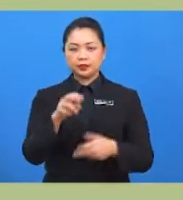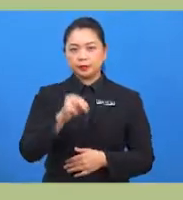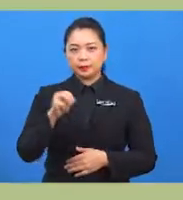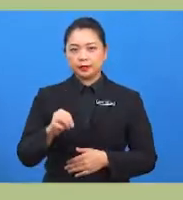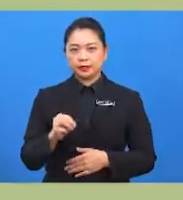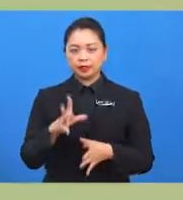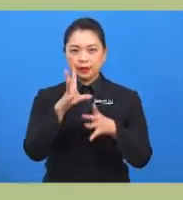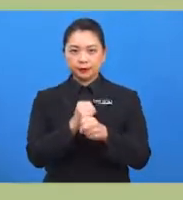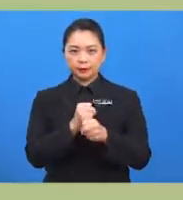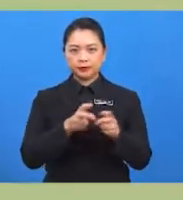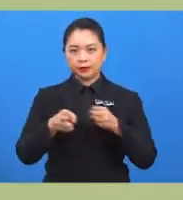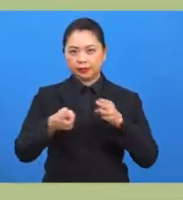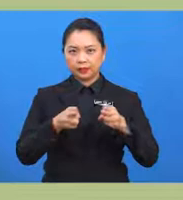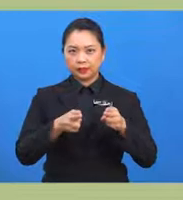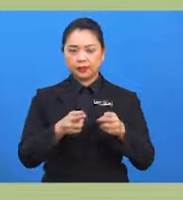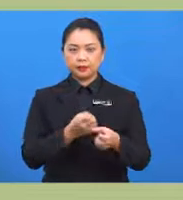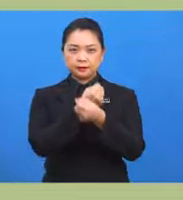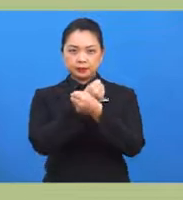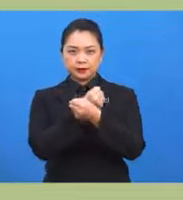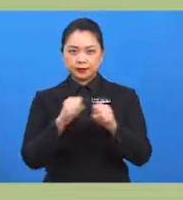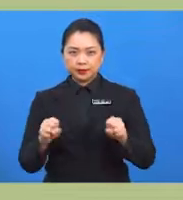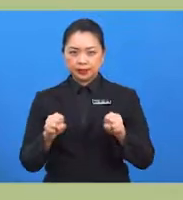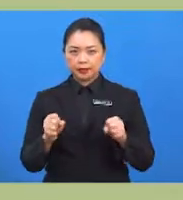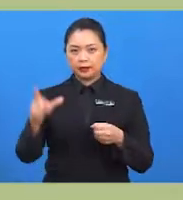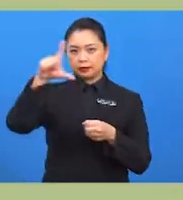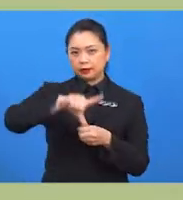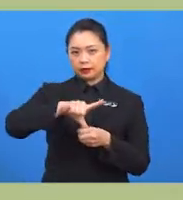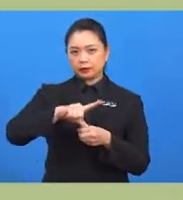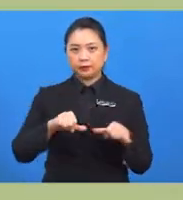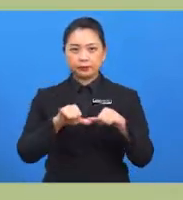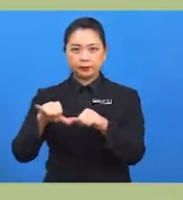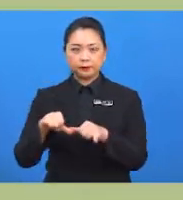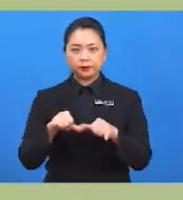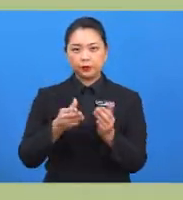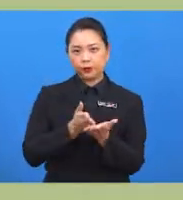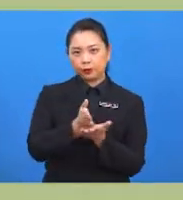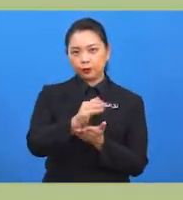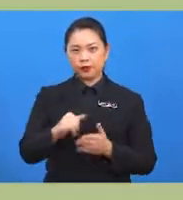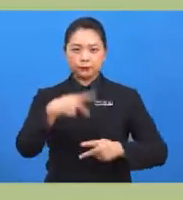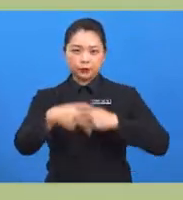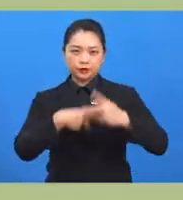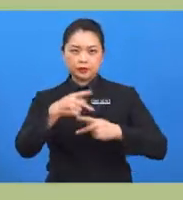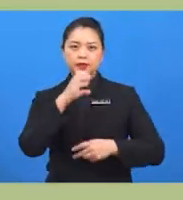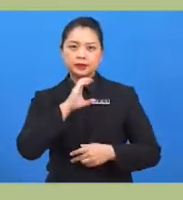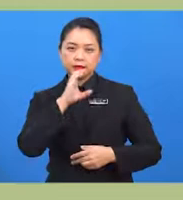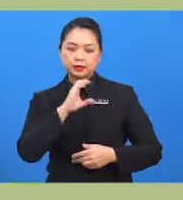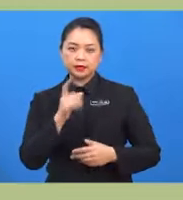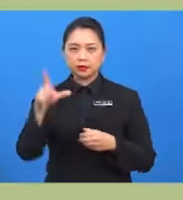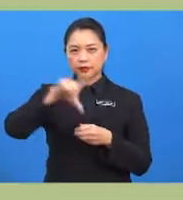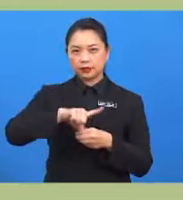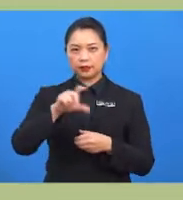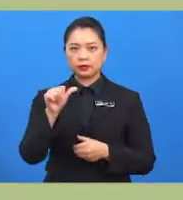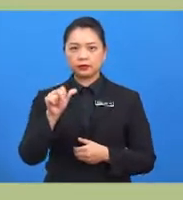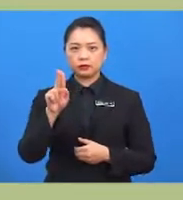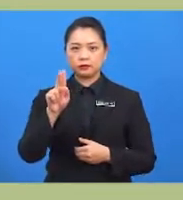murid-murid akan dapat menguraikan penyediaan larutan piawai melalui pencairan larutan ekues